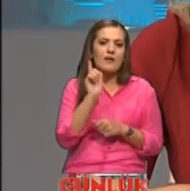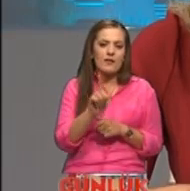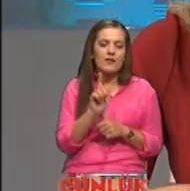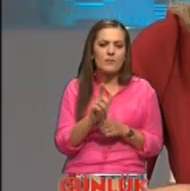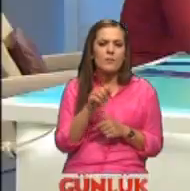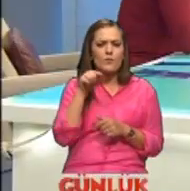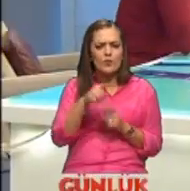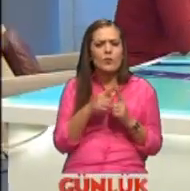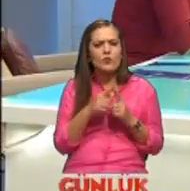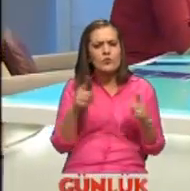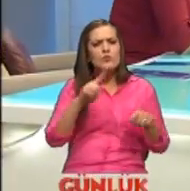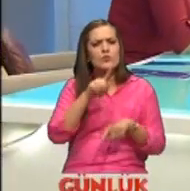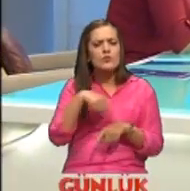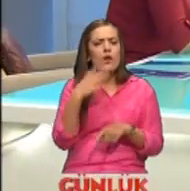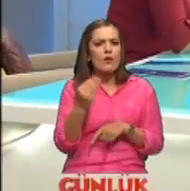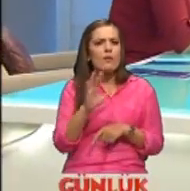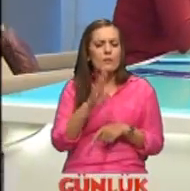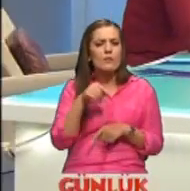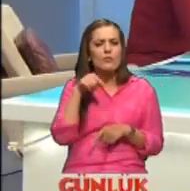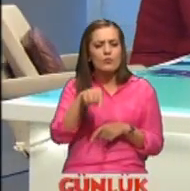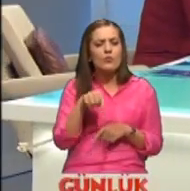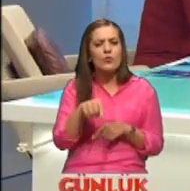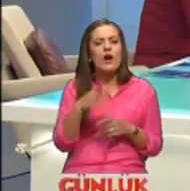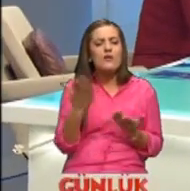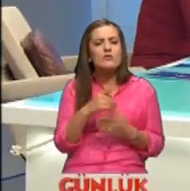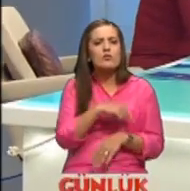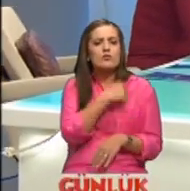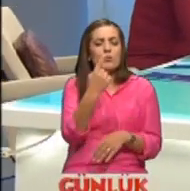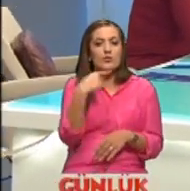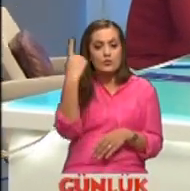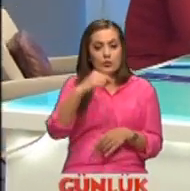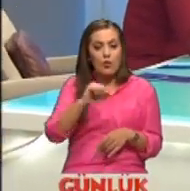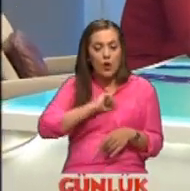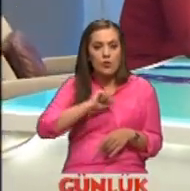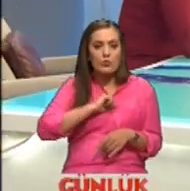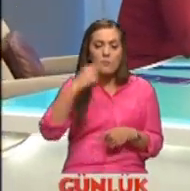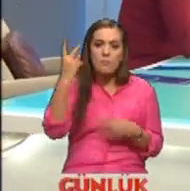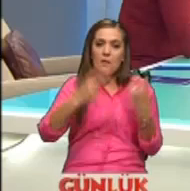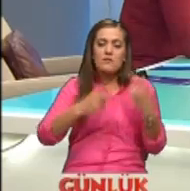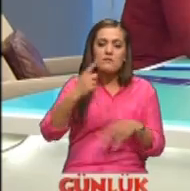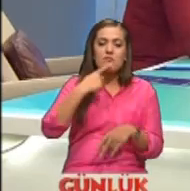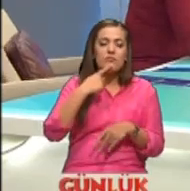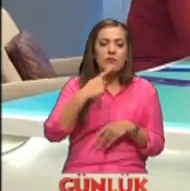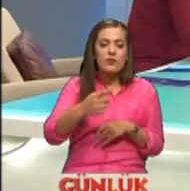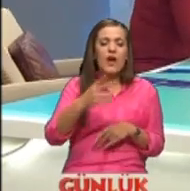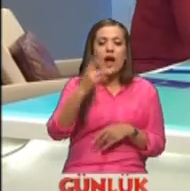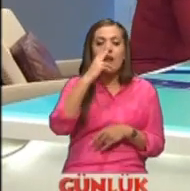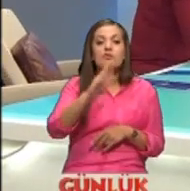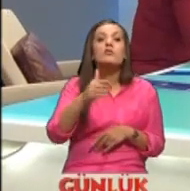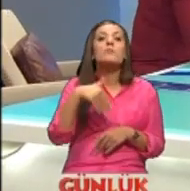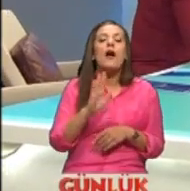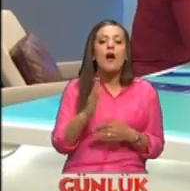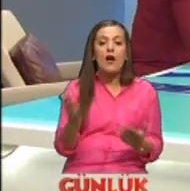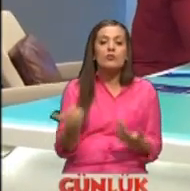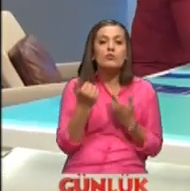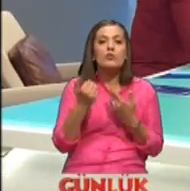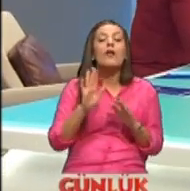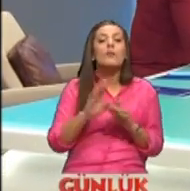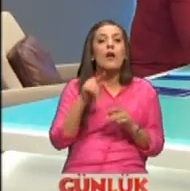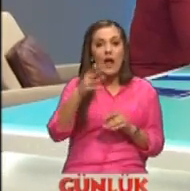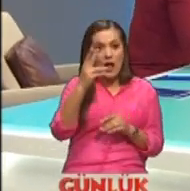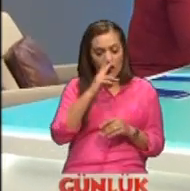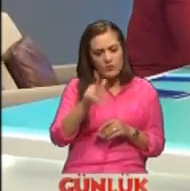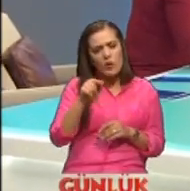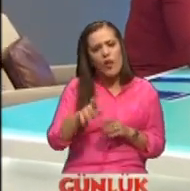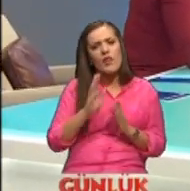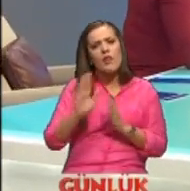gerekiyor. Şimdi bu uzun sürebilir değil mi? Evet, yani bu sürebiliyor. Bu aslında normaldir. Çünkü korkuyoruz da bazıları da diyor ki alıştırma. Kucağı öyle hı-hı.